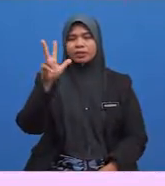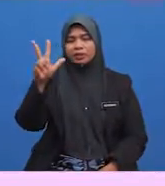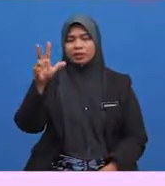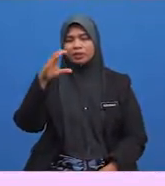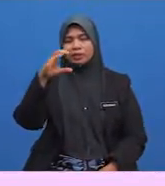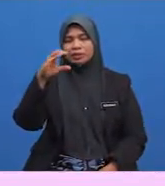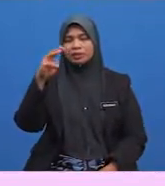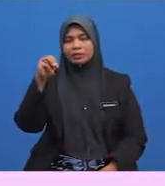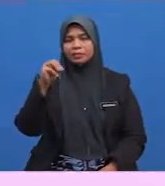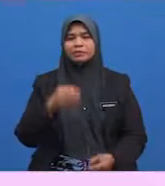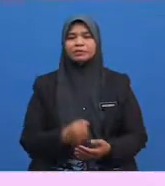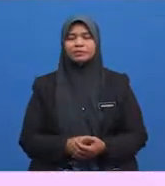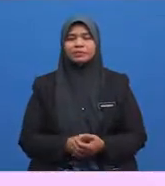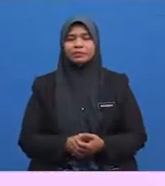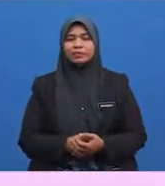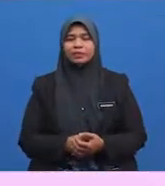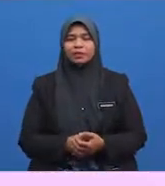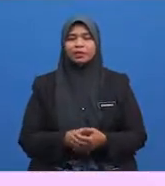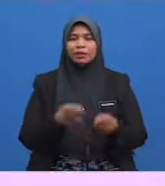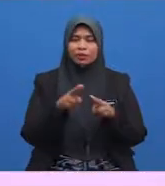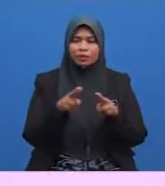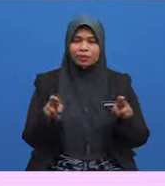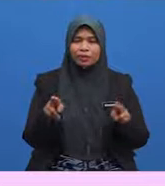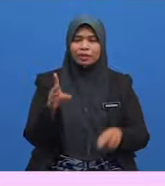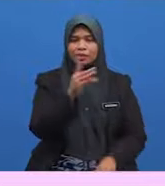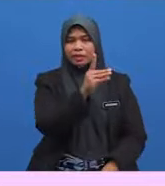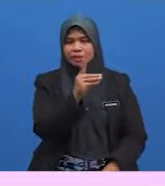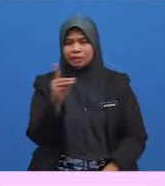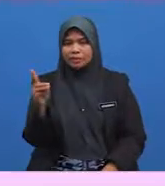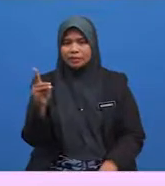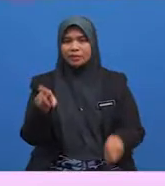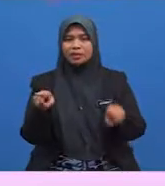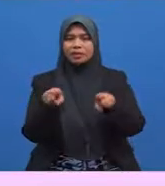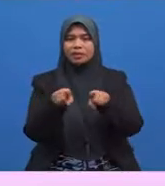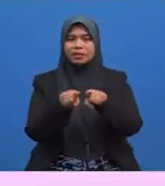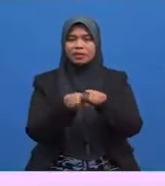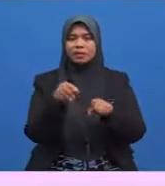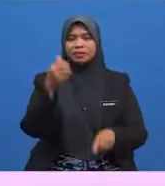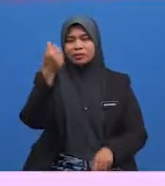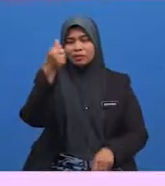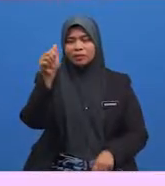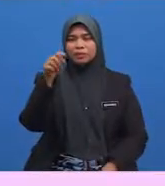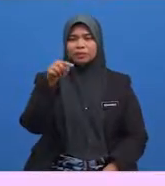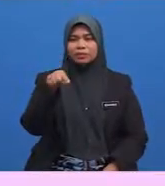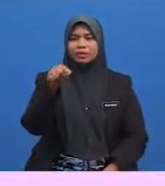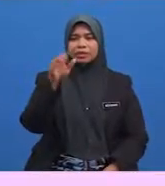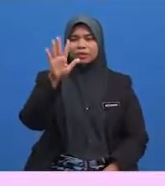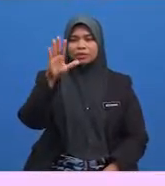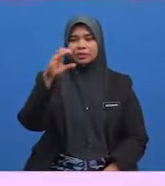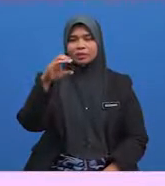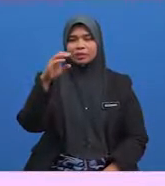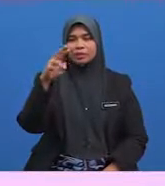cm. Manakala ukuran diameter sama dengan 10.5